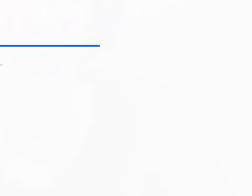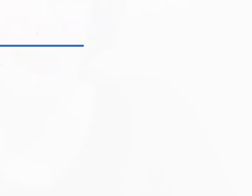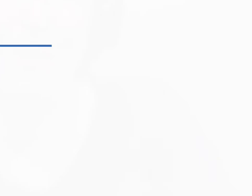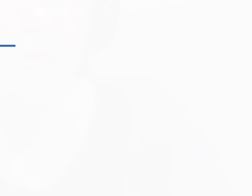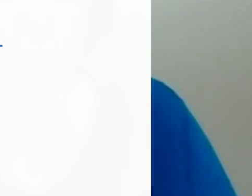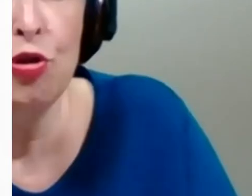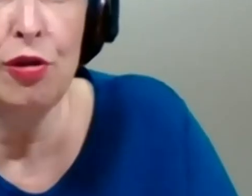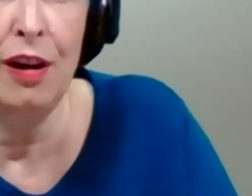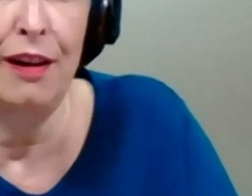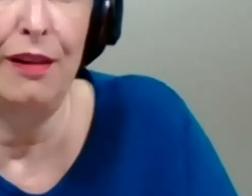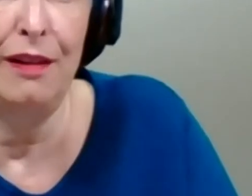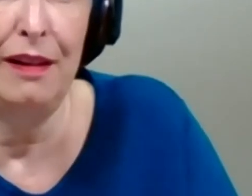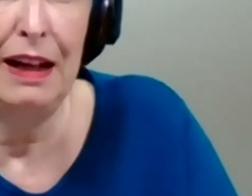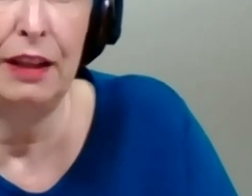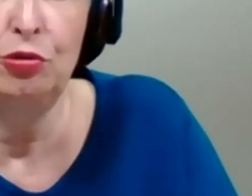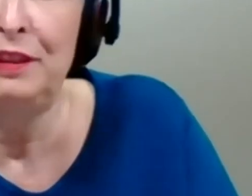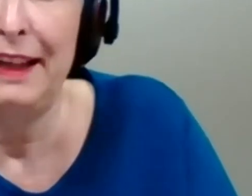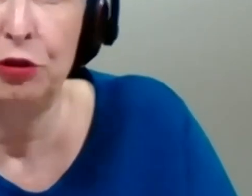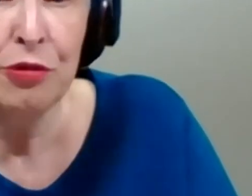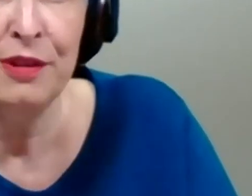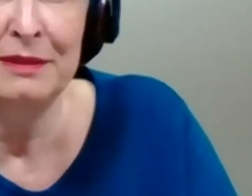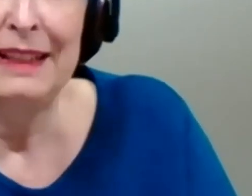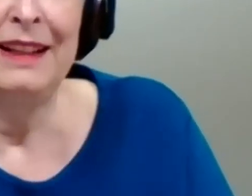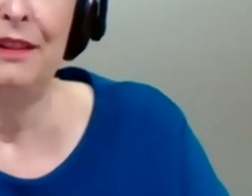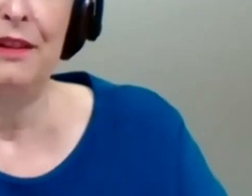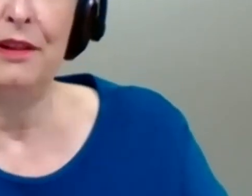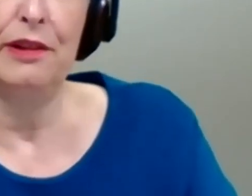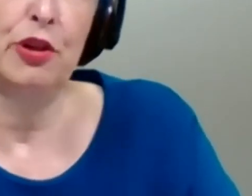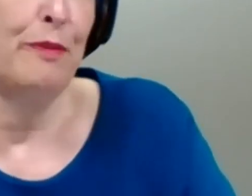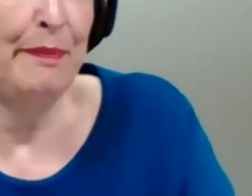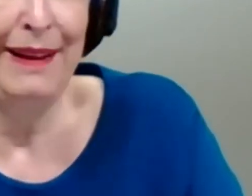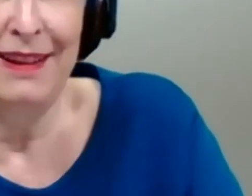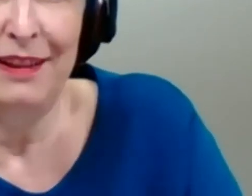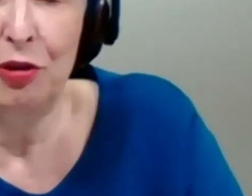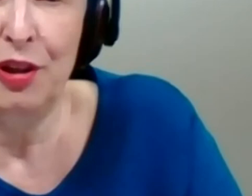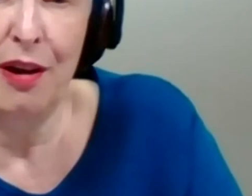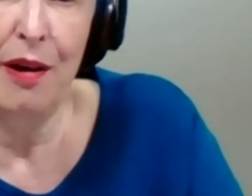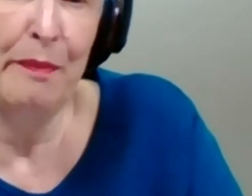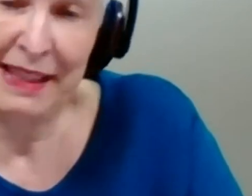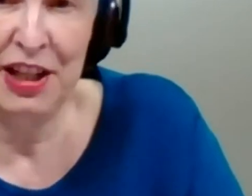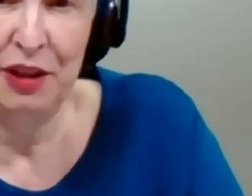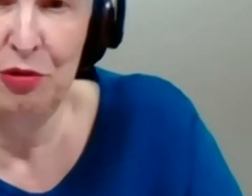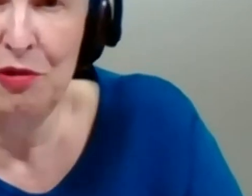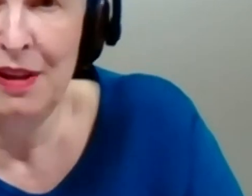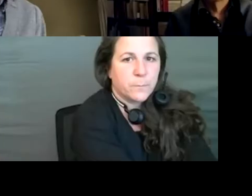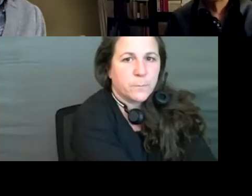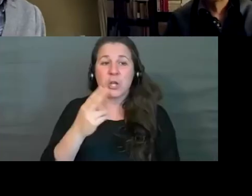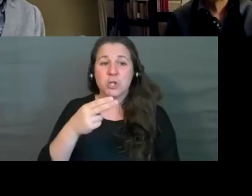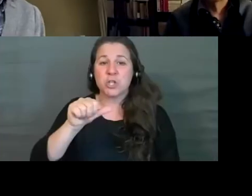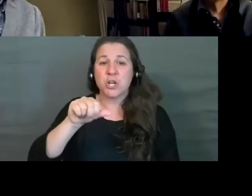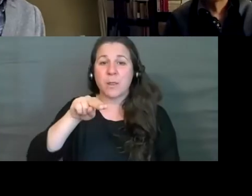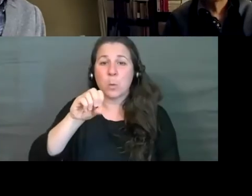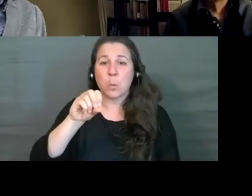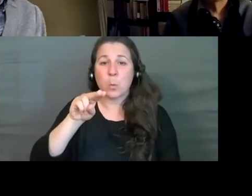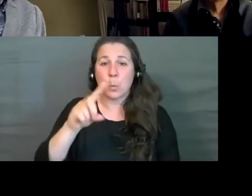Donc, bonjour à toutes et à tous. Je m'appelle Pascal Chanou et